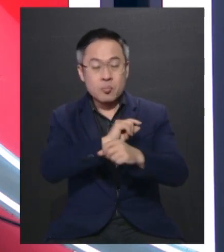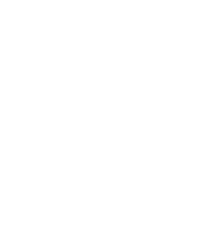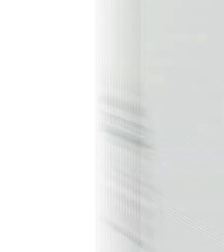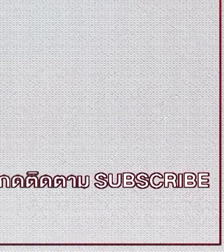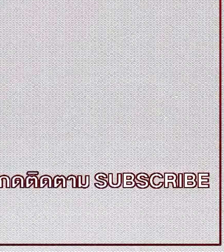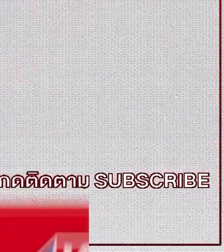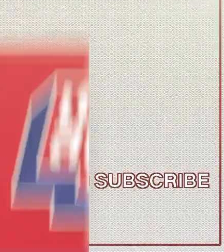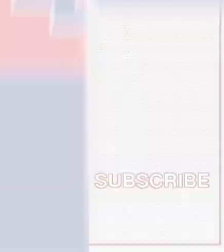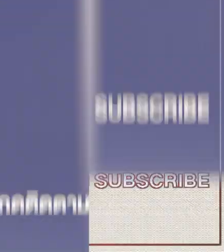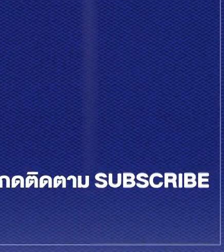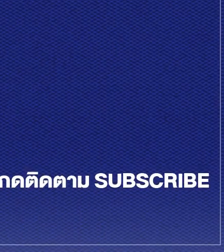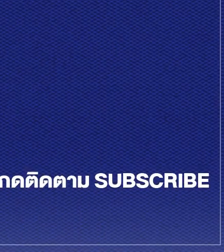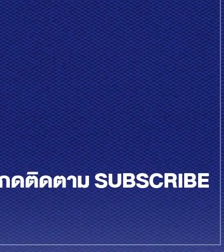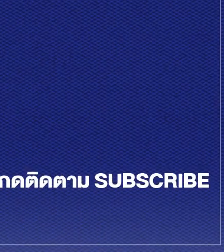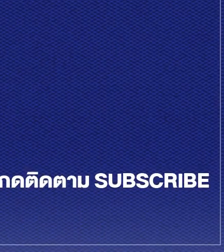เลิศแล้ว